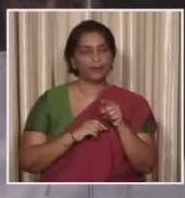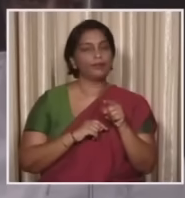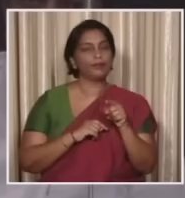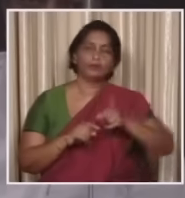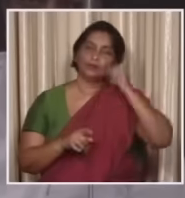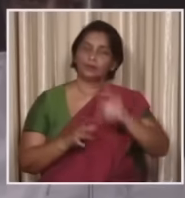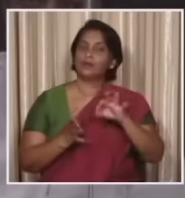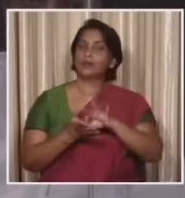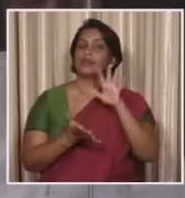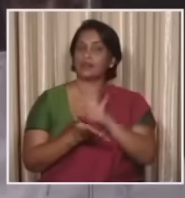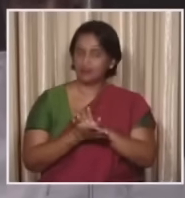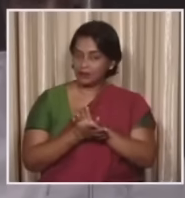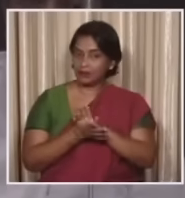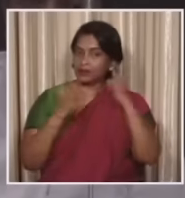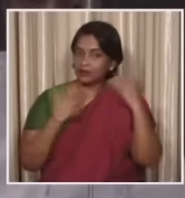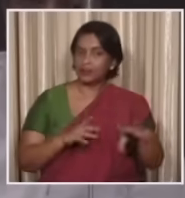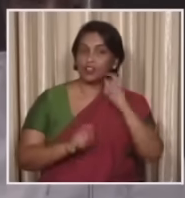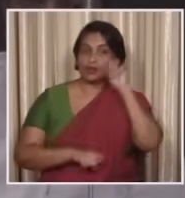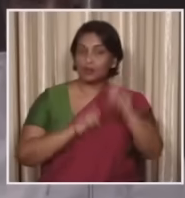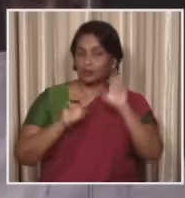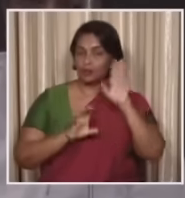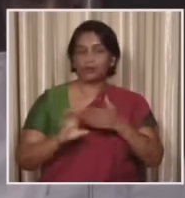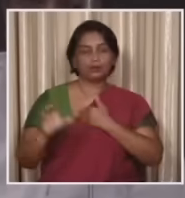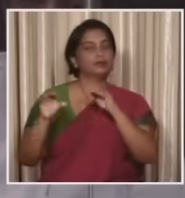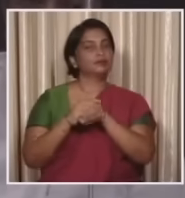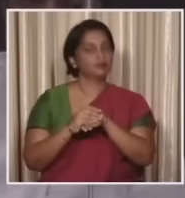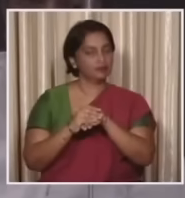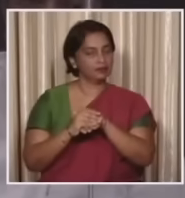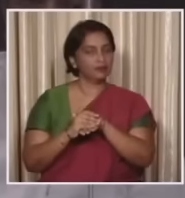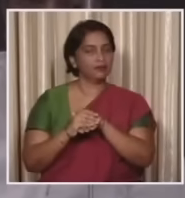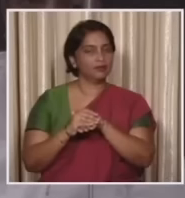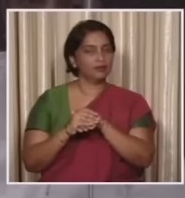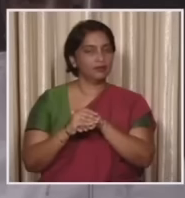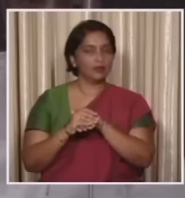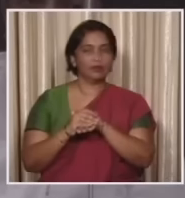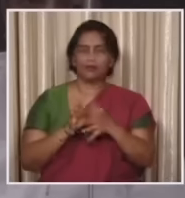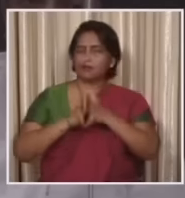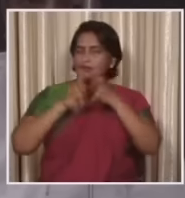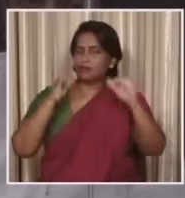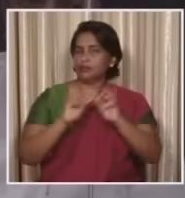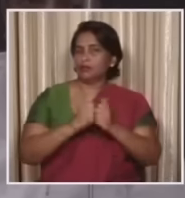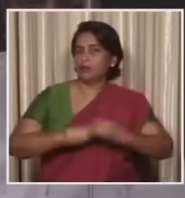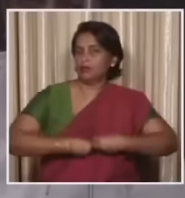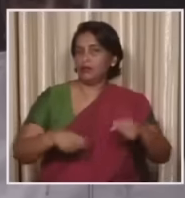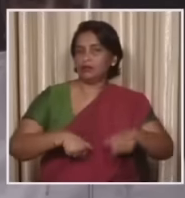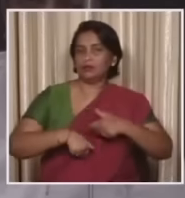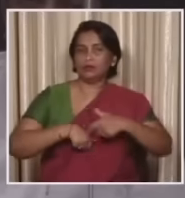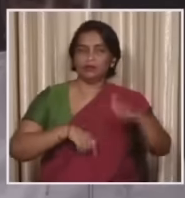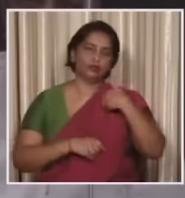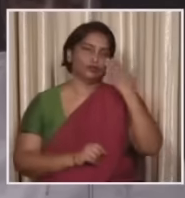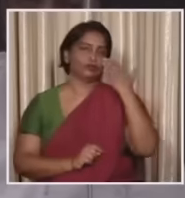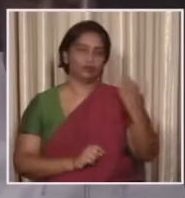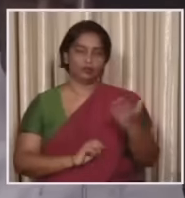සම්මත කරලා එහෙම නැත්නම් ජනතාව අතරට ගෙනියලා අති විනාශයකට මේ රට ගෙනියන අවස්ථාවක් හැටියට අපි මේක